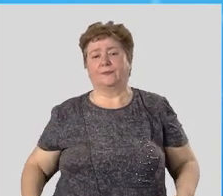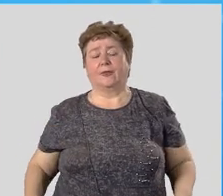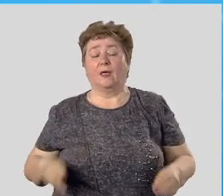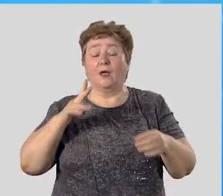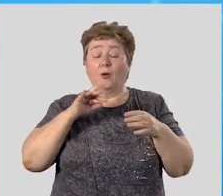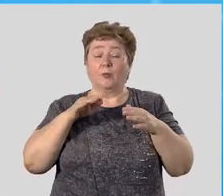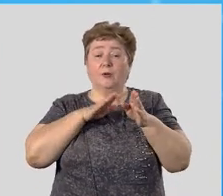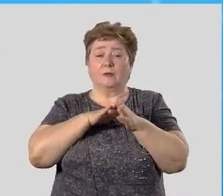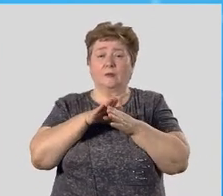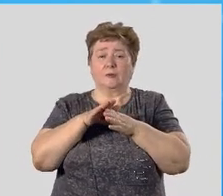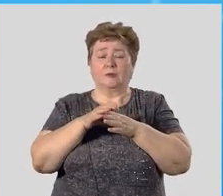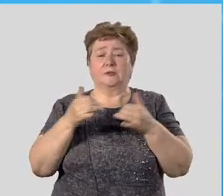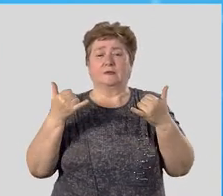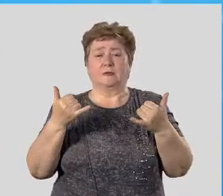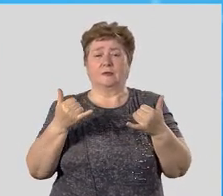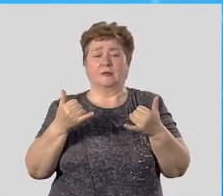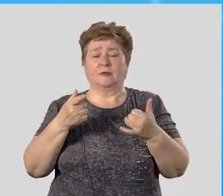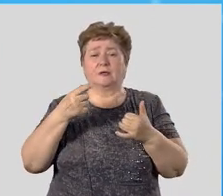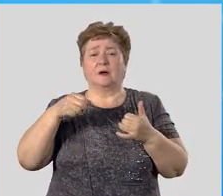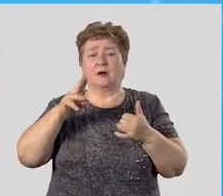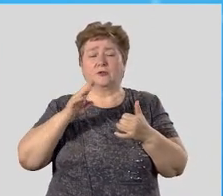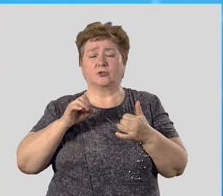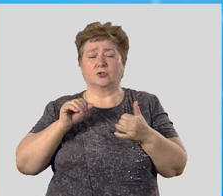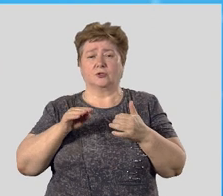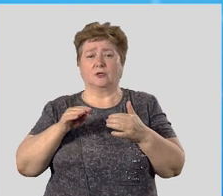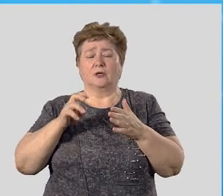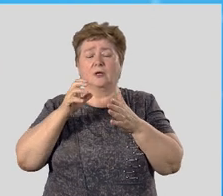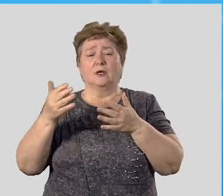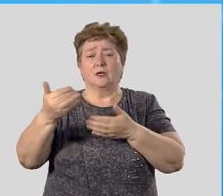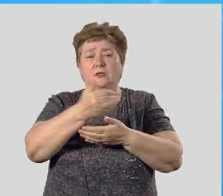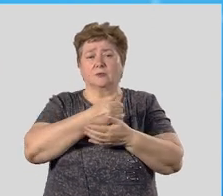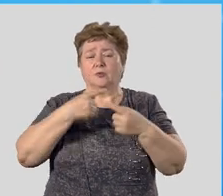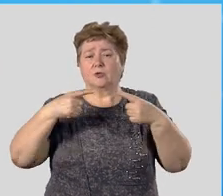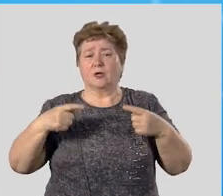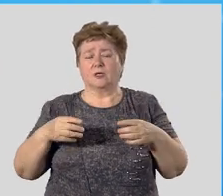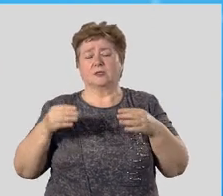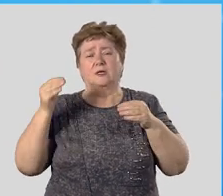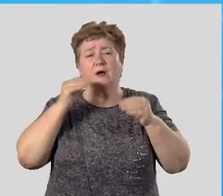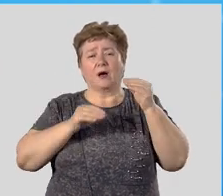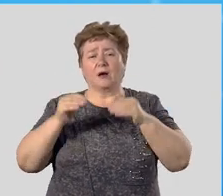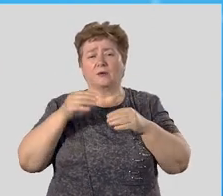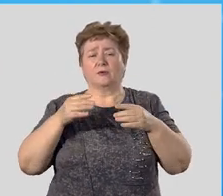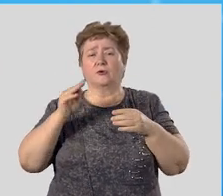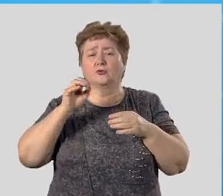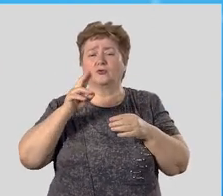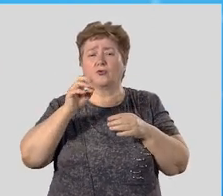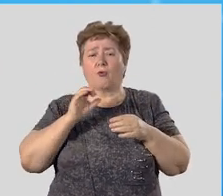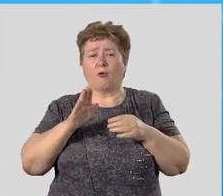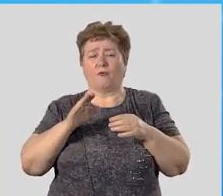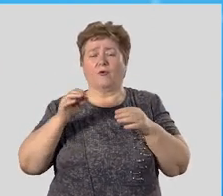При использовании современных гаджетов сбор разных коллекций, например,